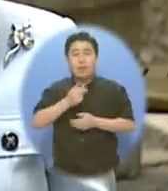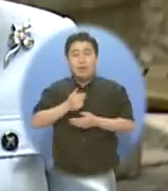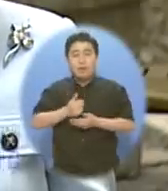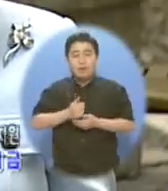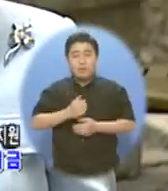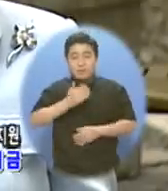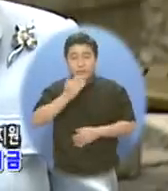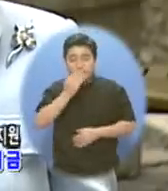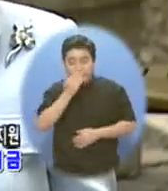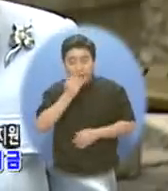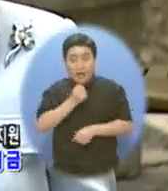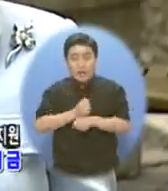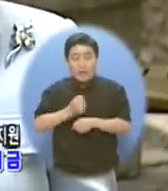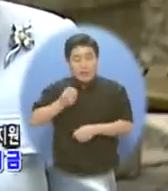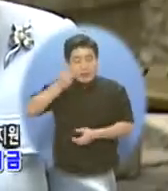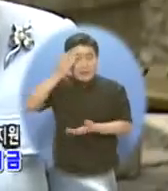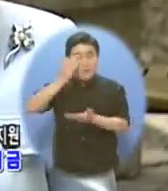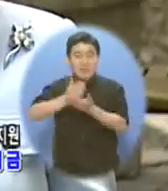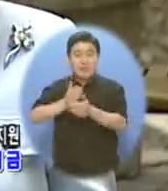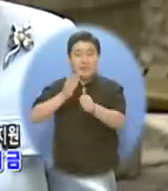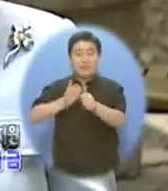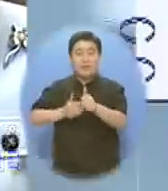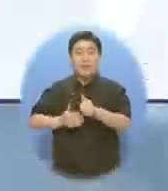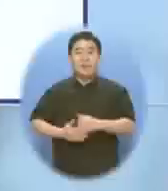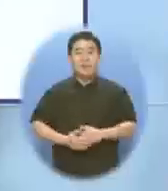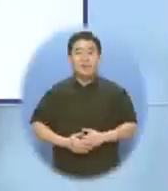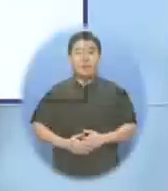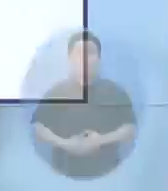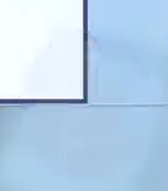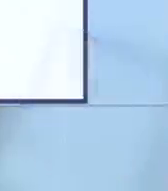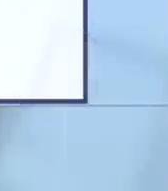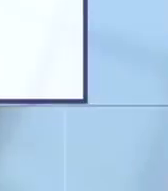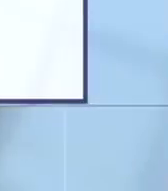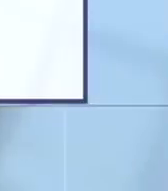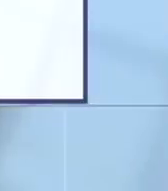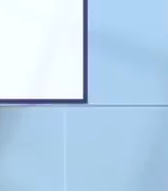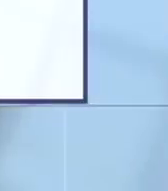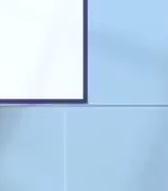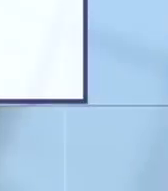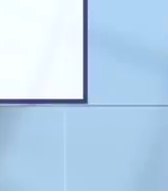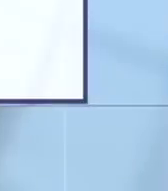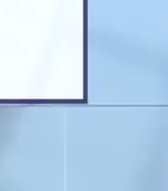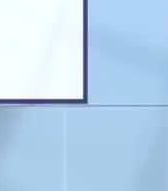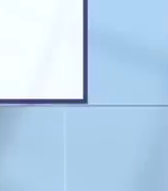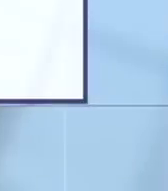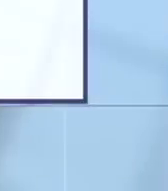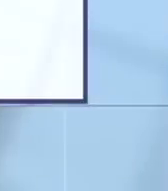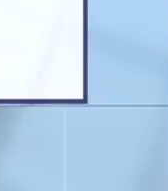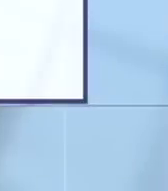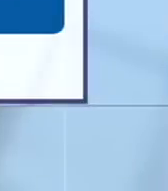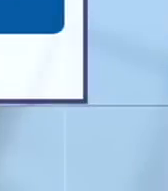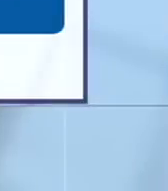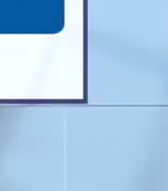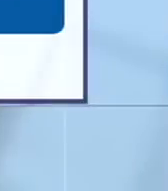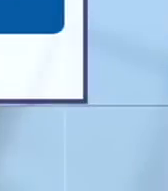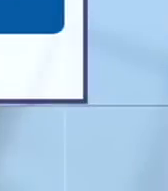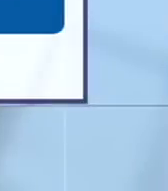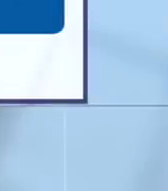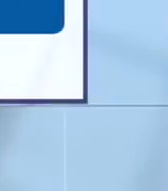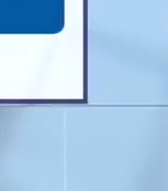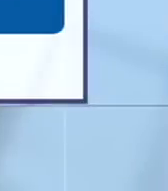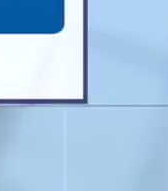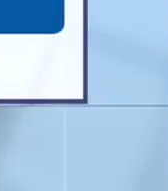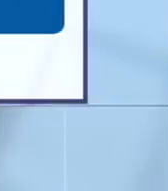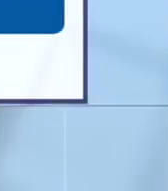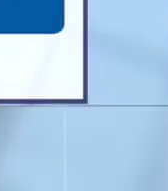한다는 거 그걸 잊지 마시기 바랍니다 들어주기 힘든 부탁 어떤 말로 어떻게 거절하